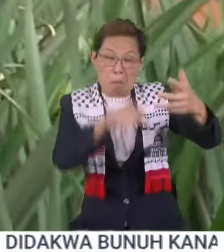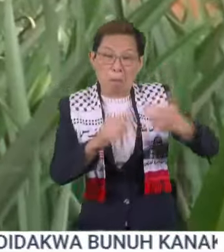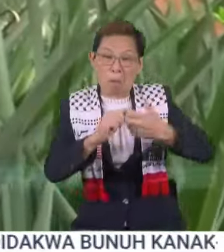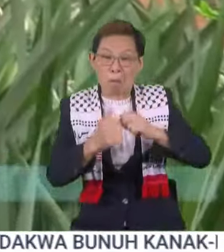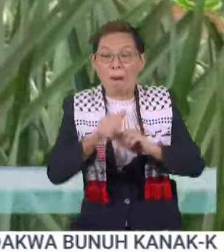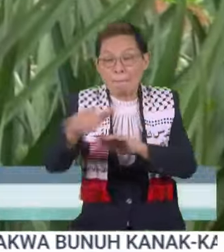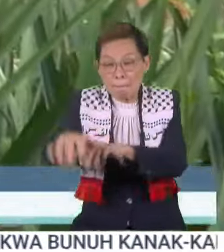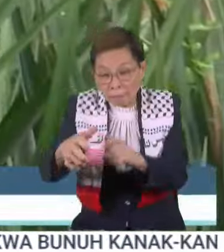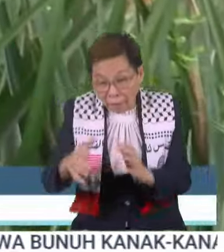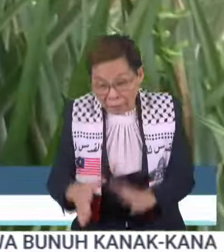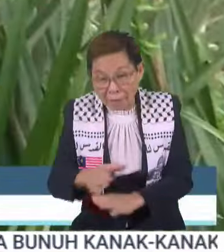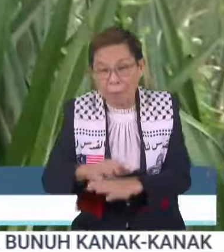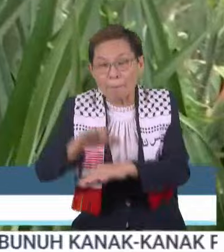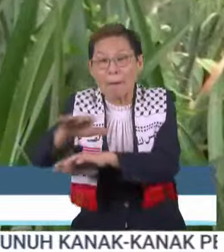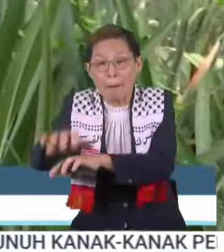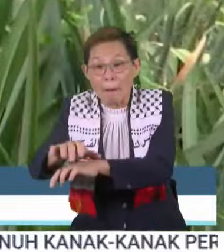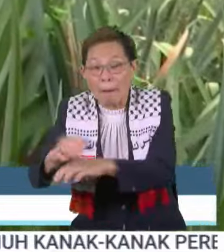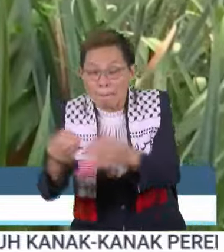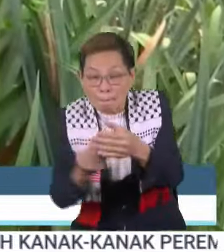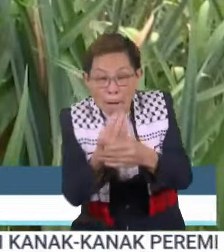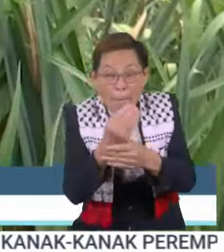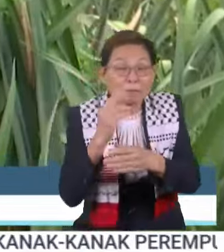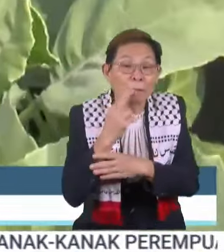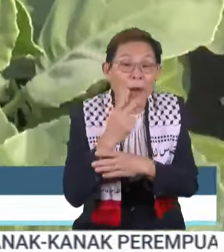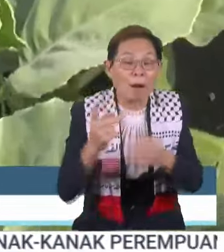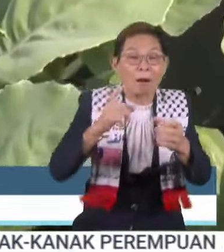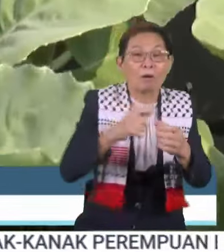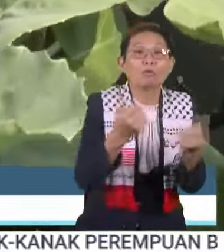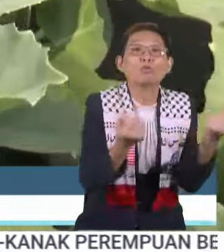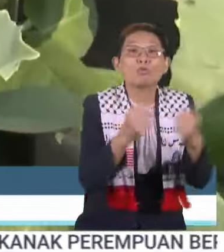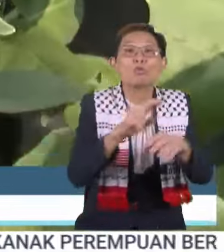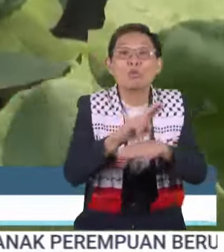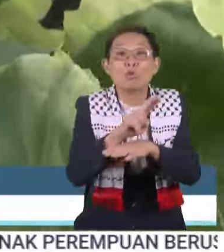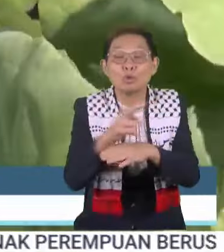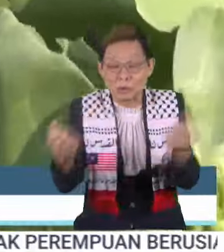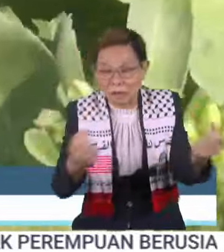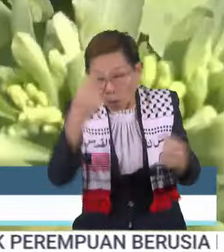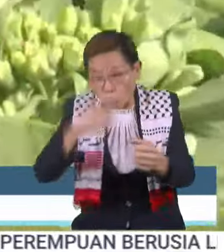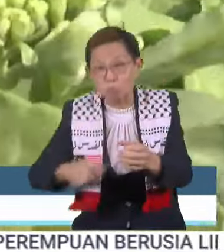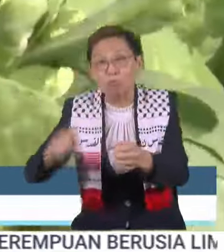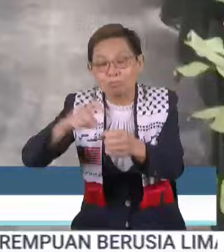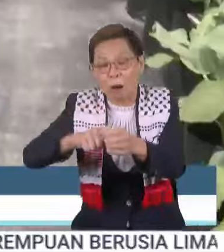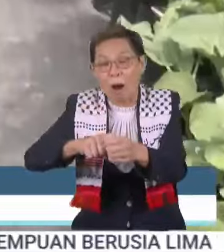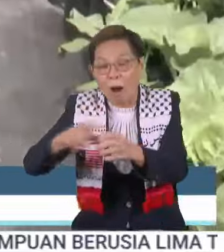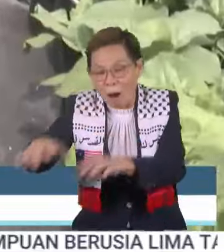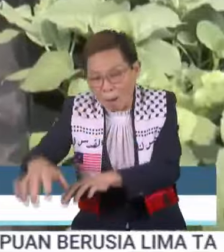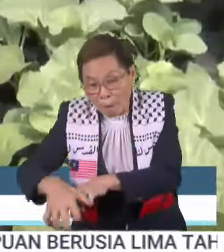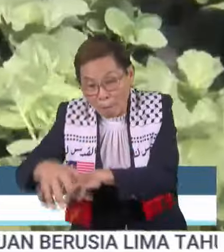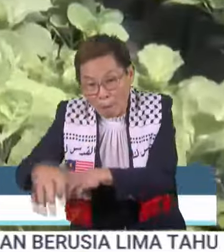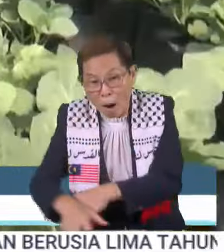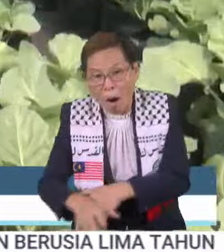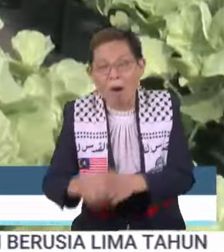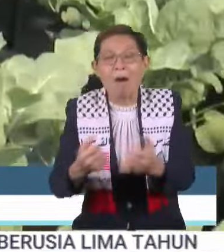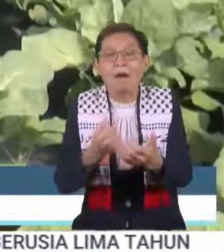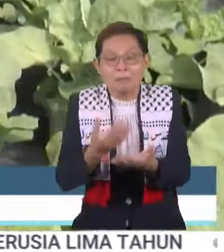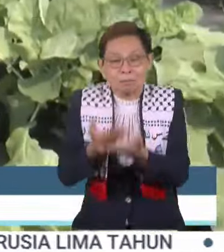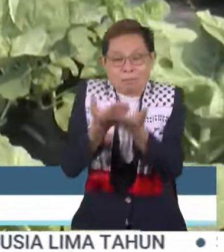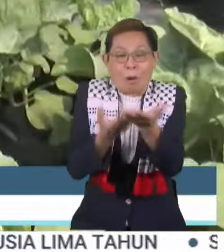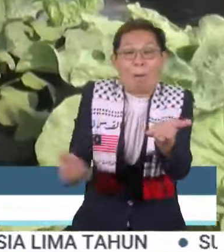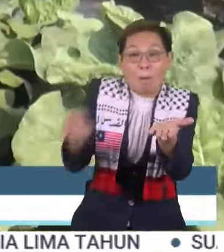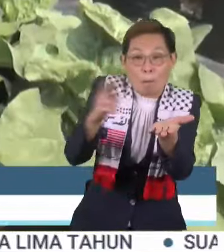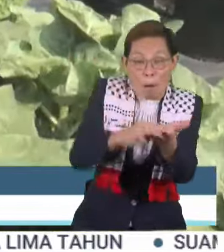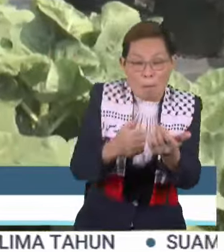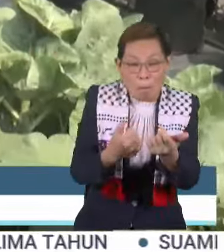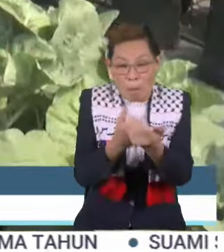Semua petani dan pekebun kecil yang guna kenderaan berkaitan pertanian disaran mendaftar sistem kawalan diesel bersubsidi 2.0 ia